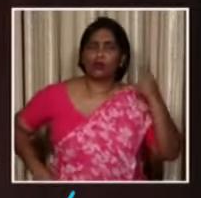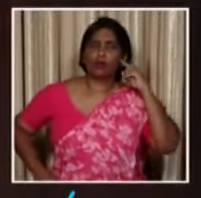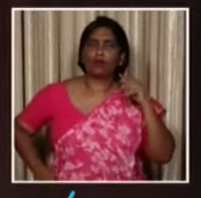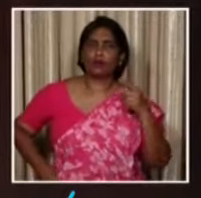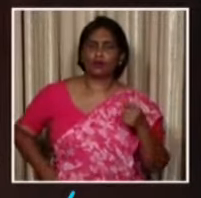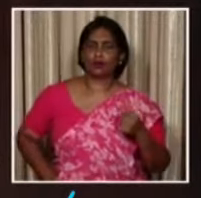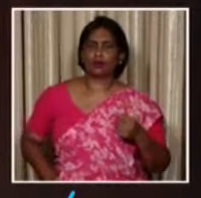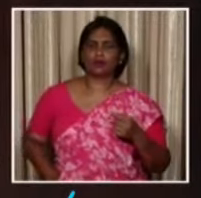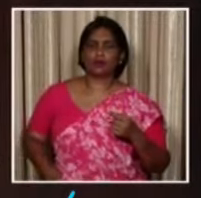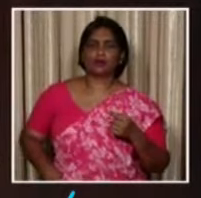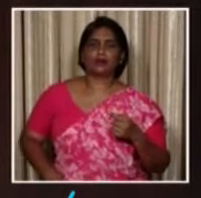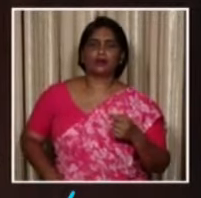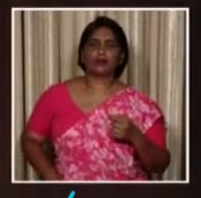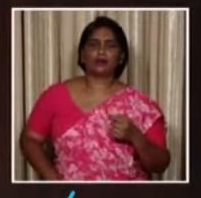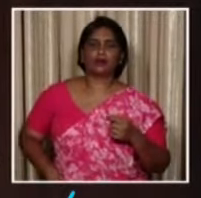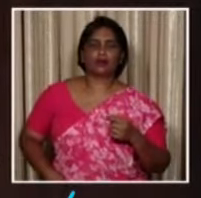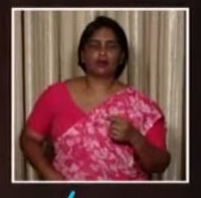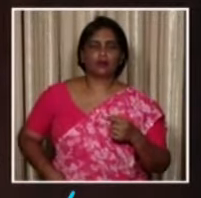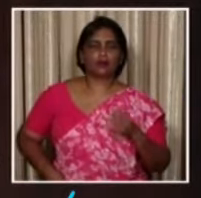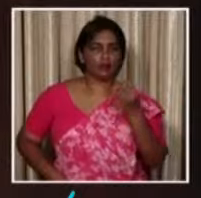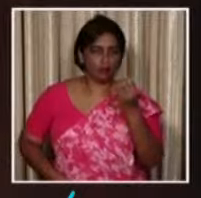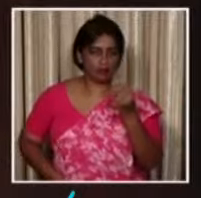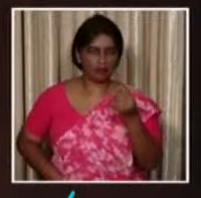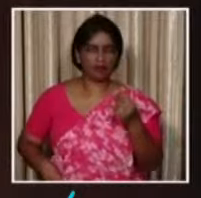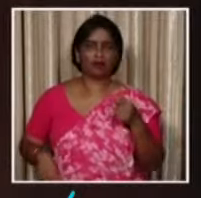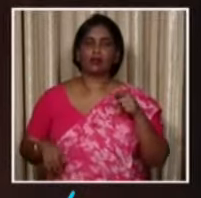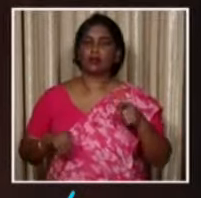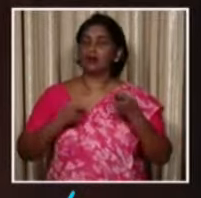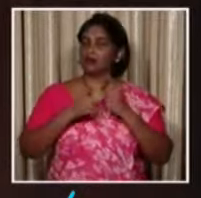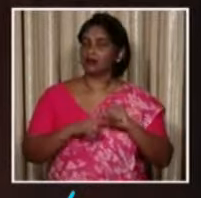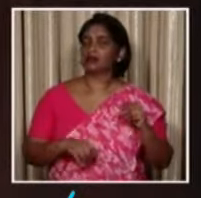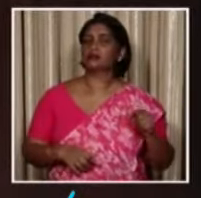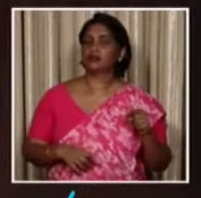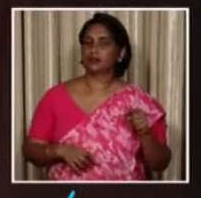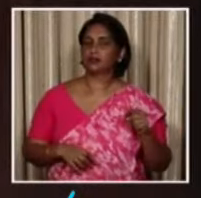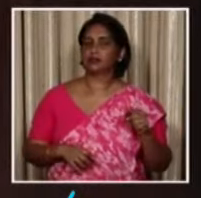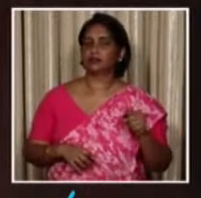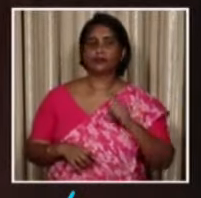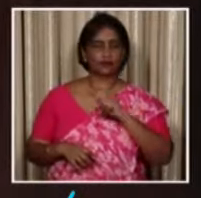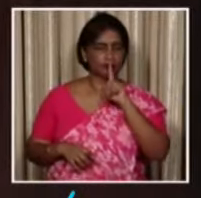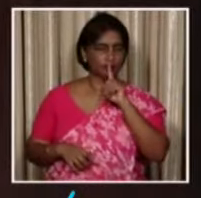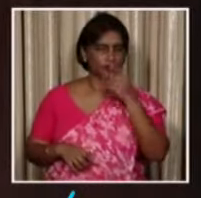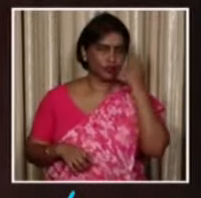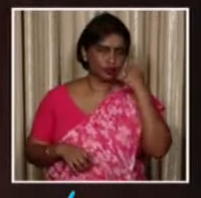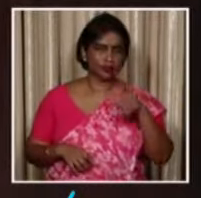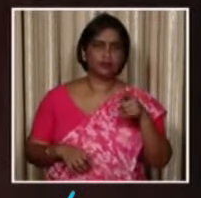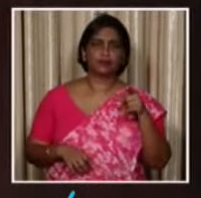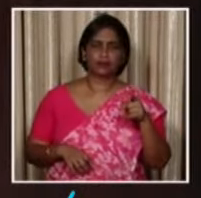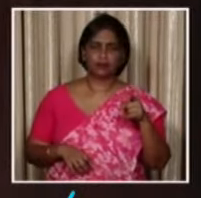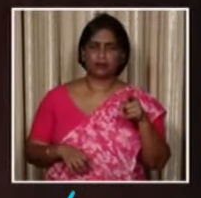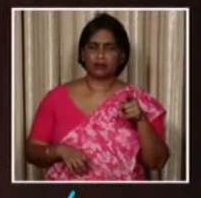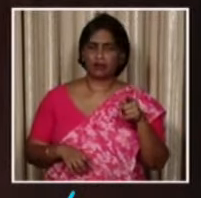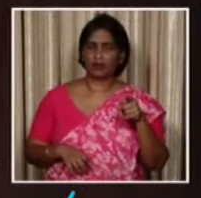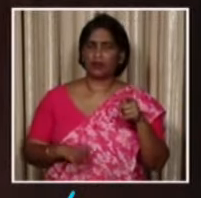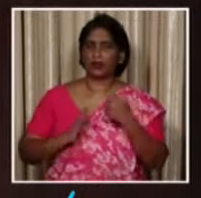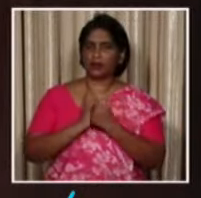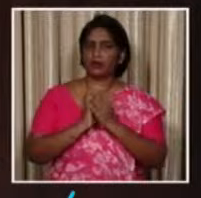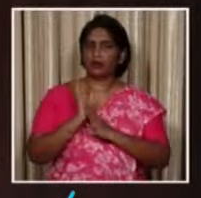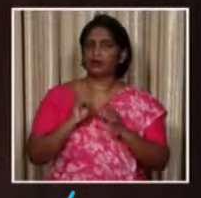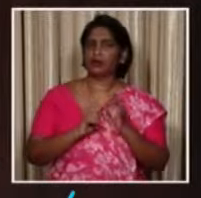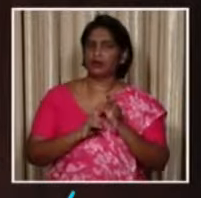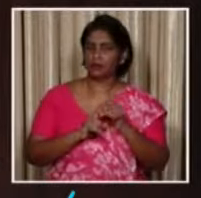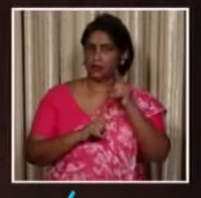අවසාන තීරණය අනිත් එක තමයි එක විනාඩියක් මේ අනිත් එක තමයි දැන් බලන්න ඔබතුමා මං ඉදන් දකින්නද ඔබතුමාටත් මං ඉදන් අපේ ගරු මන්තුමා